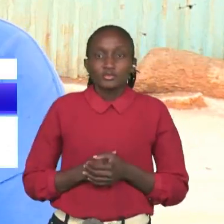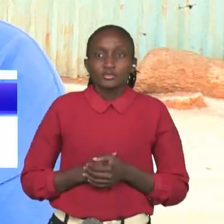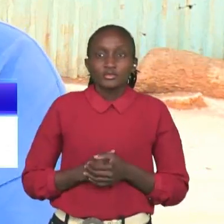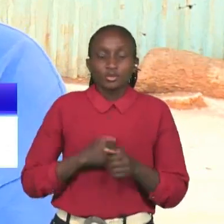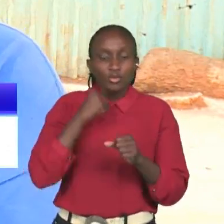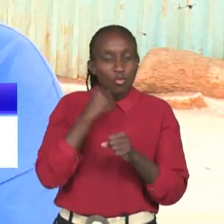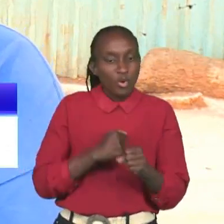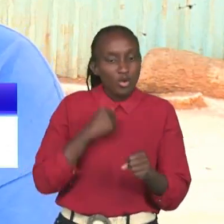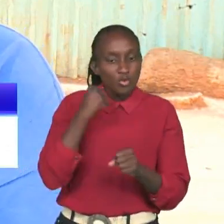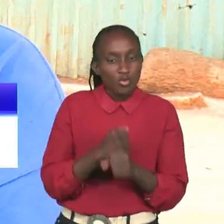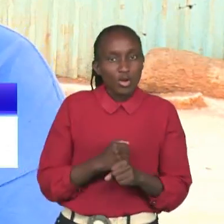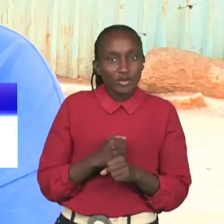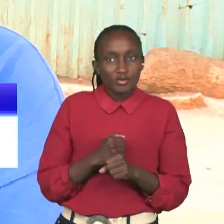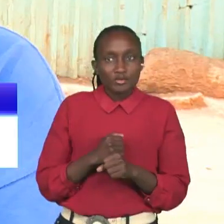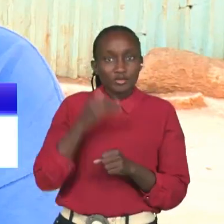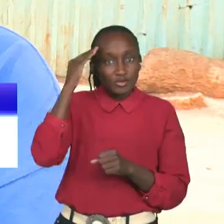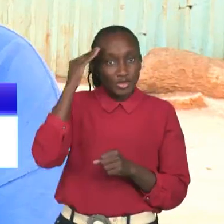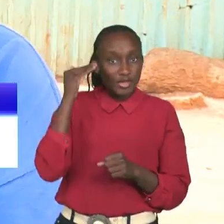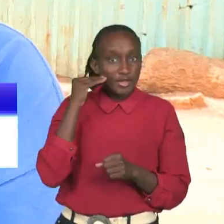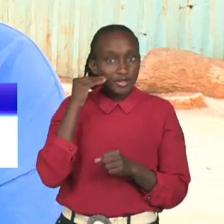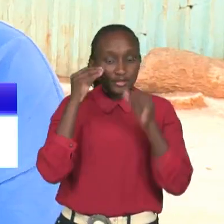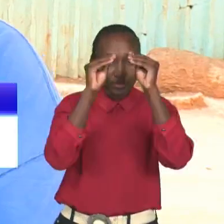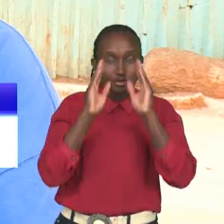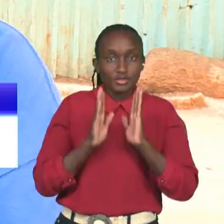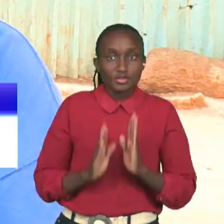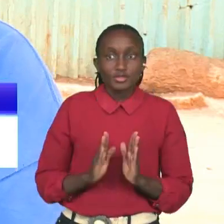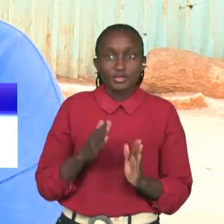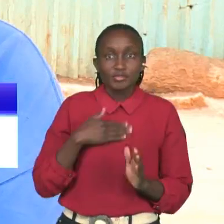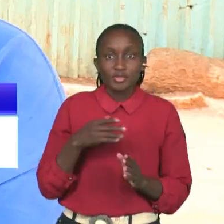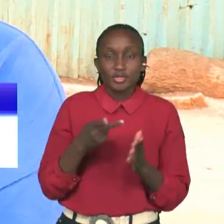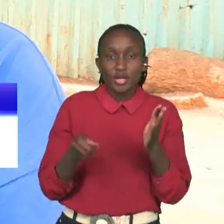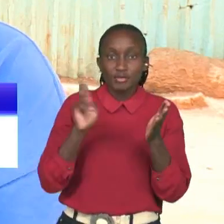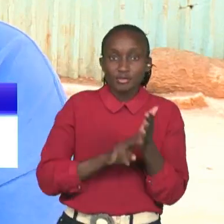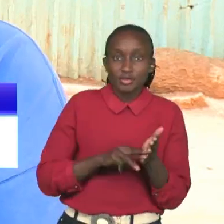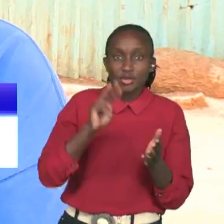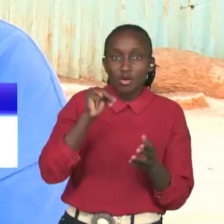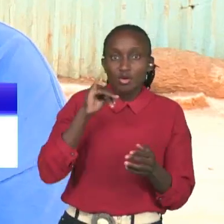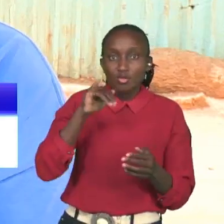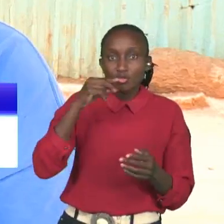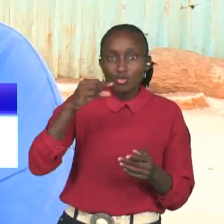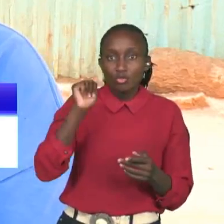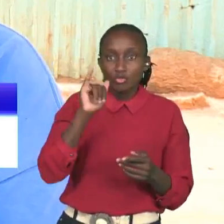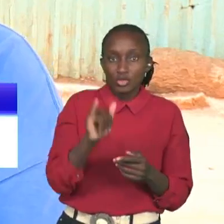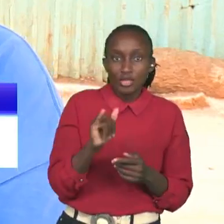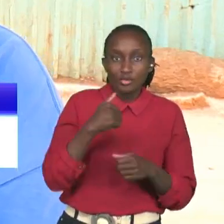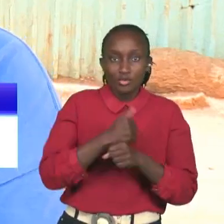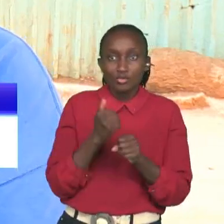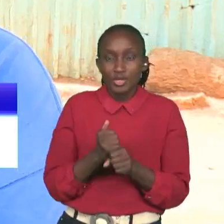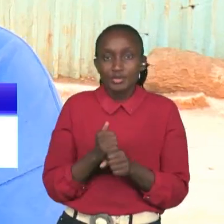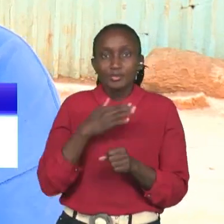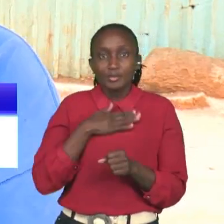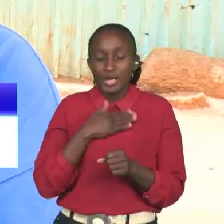Kazi ya mwalimu mkuu Mrs. Mongai, na nitarudia Mrs. Mongai. Alifanya mtoto wangu akapata